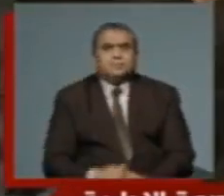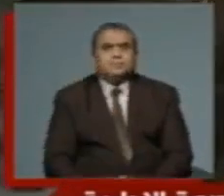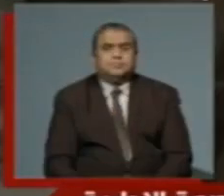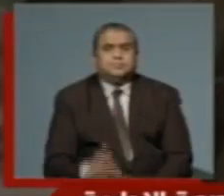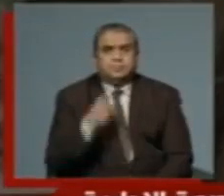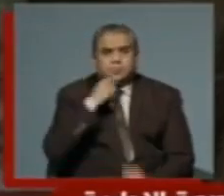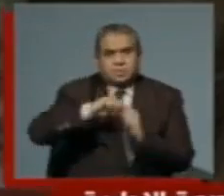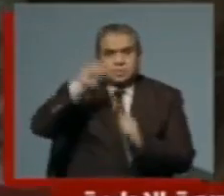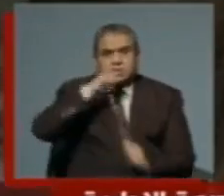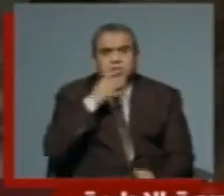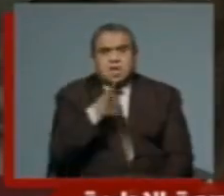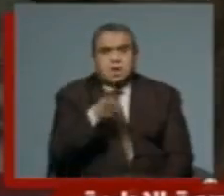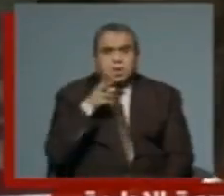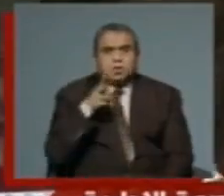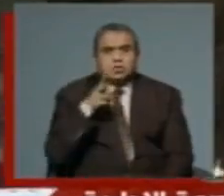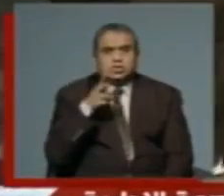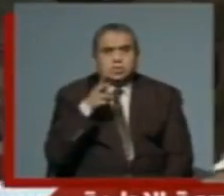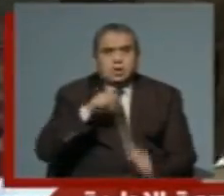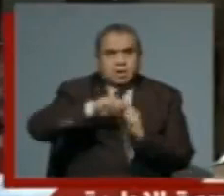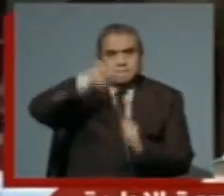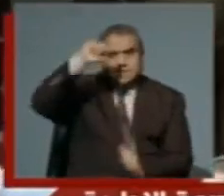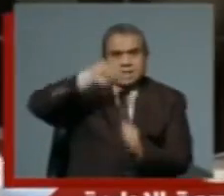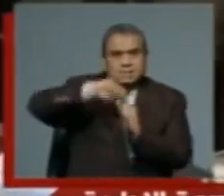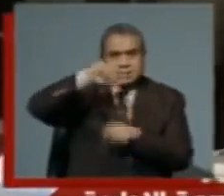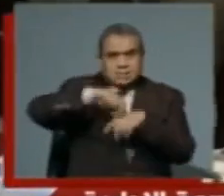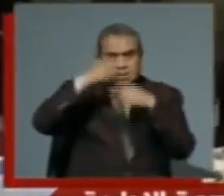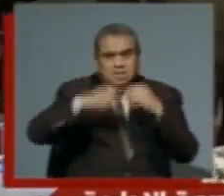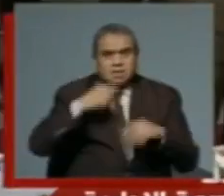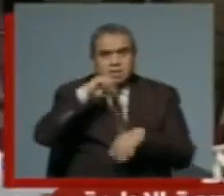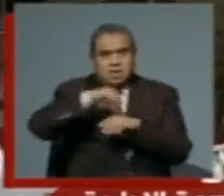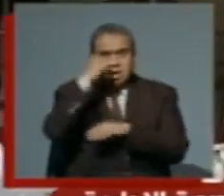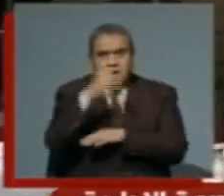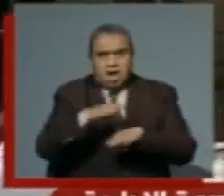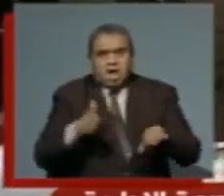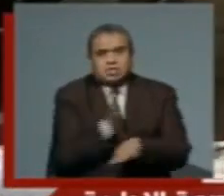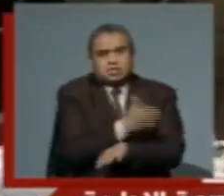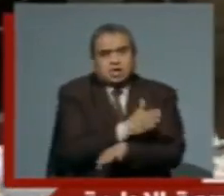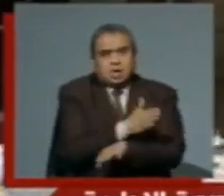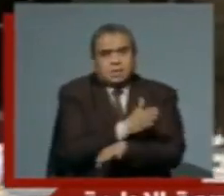24 متر عن مستوى سطح المنطقه الشماليه